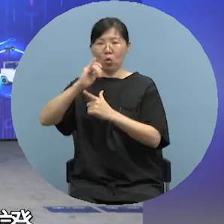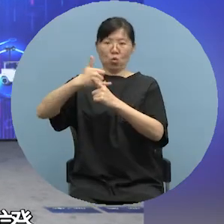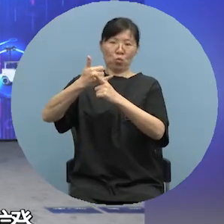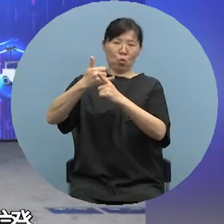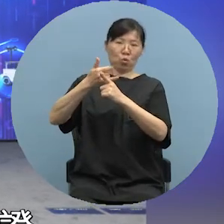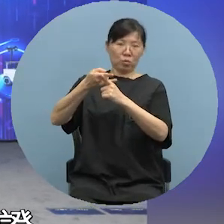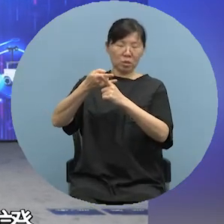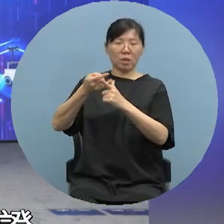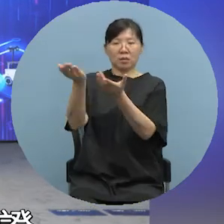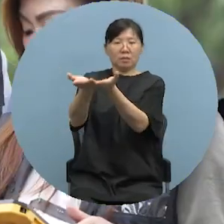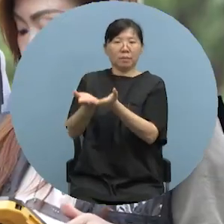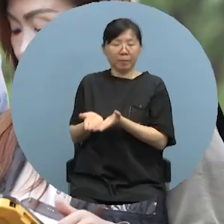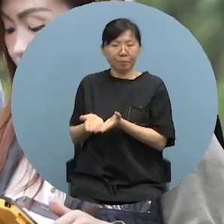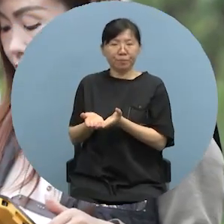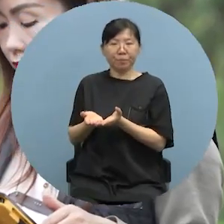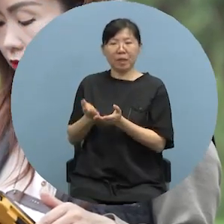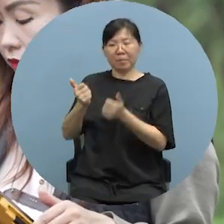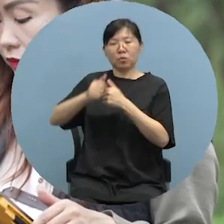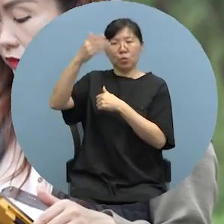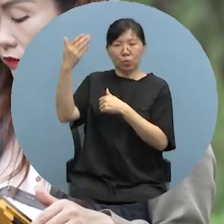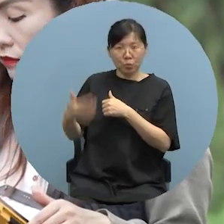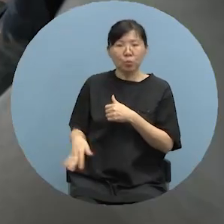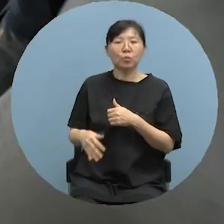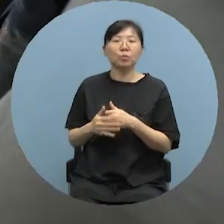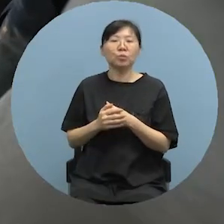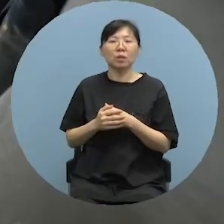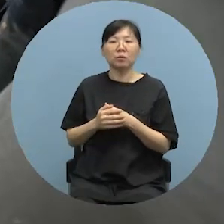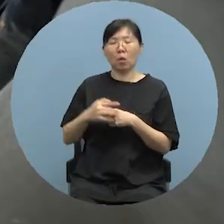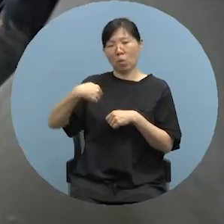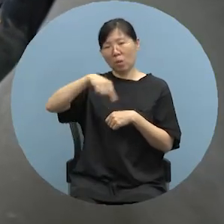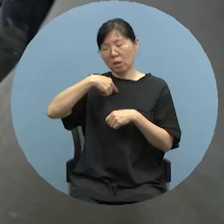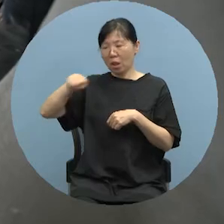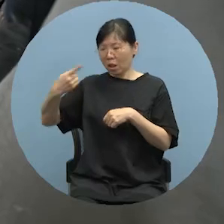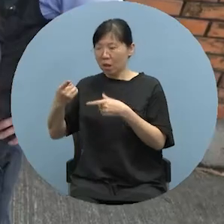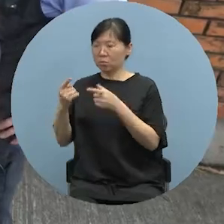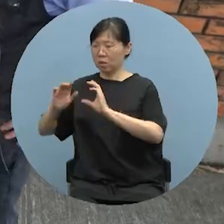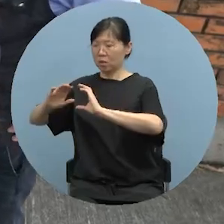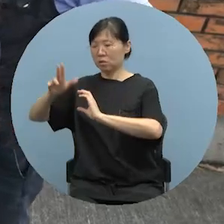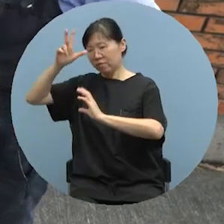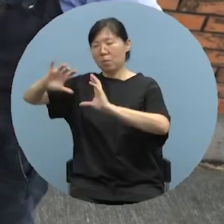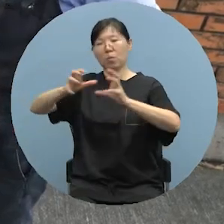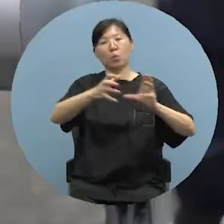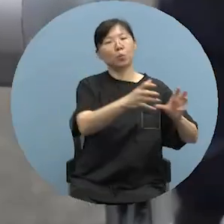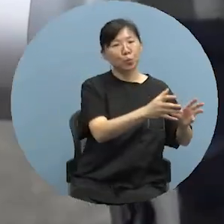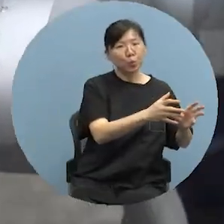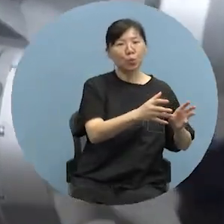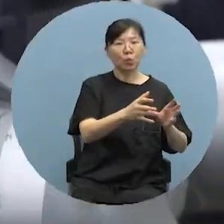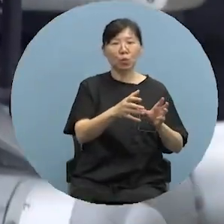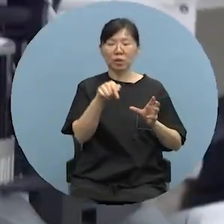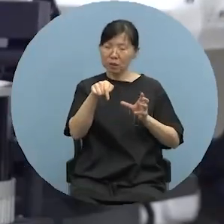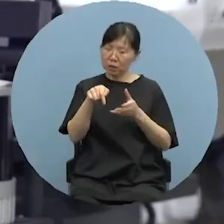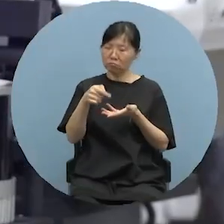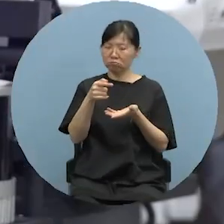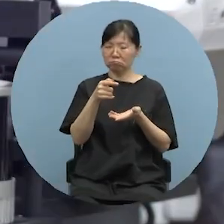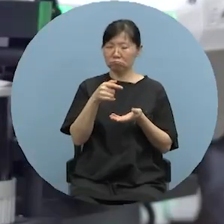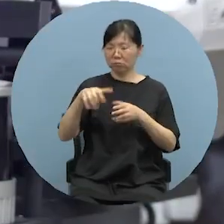个月的概念验证。完成了比賽之後，其實我們就聯同了相關的部門就探討這些方案的試